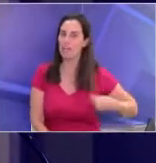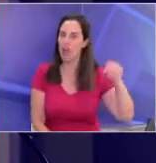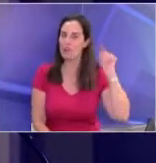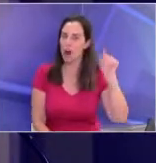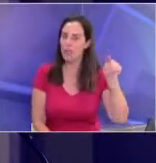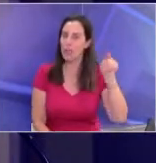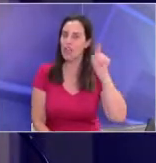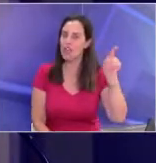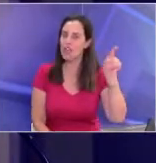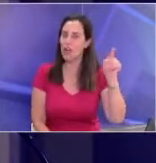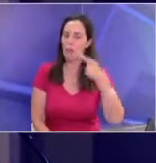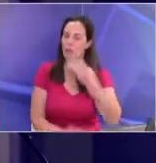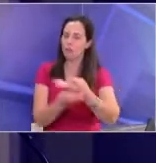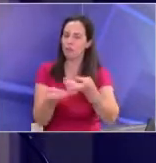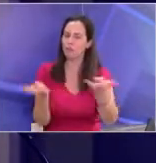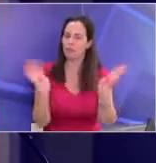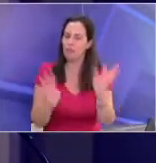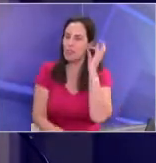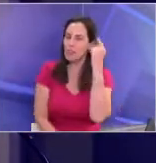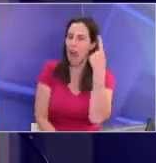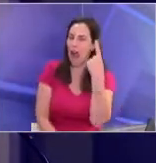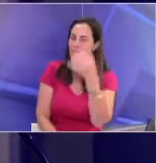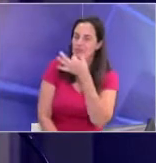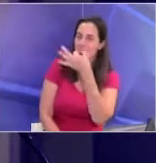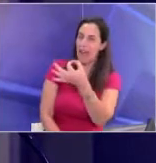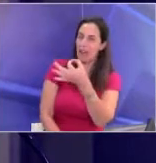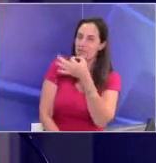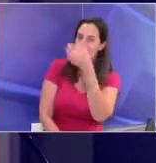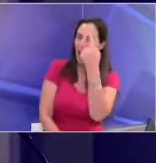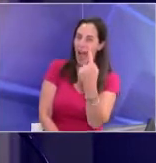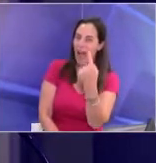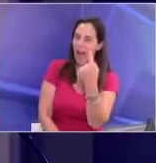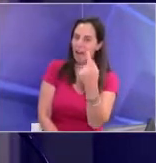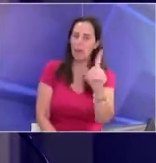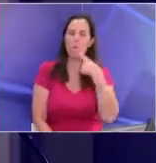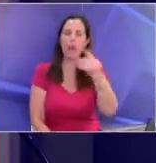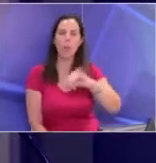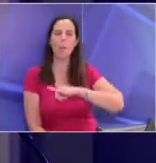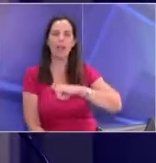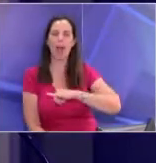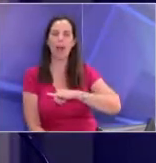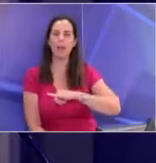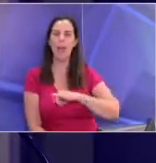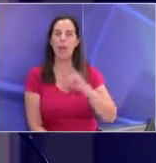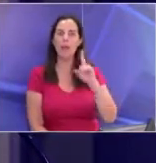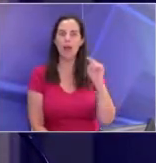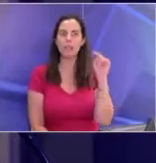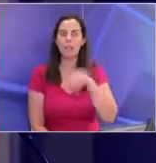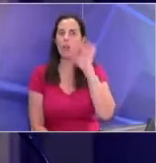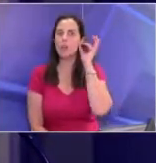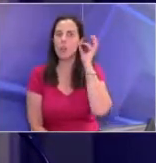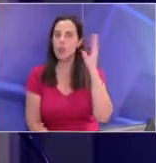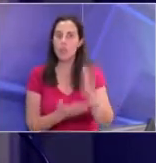שמונה, שם הציר אל פני קהל אוהד, ואישה אחת ששאלה שאלה אחת, את לא מעניינת, ואז זה הגיע לעוד